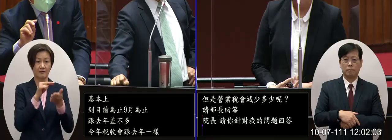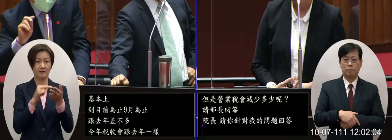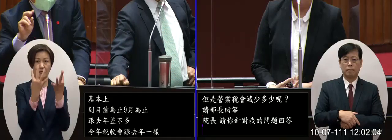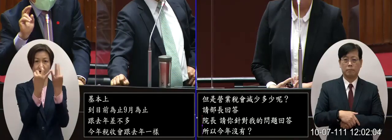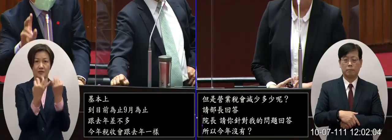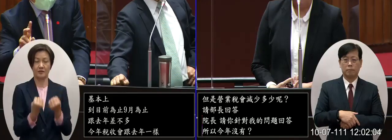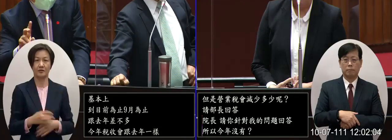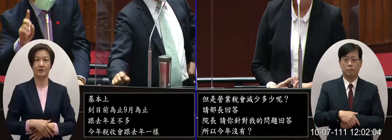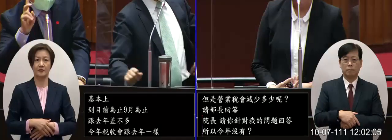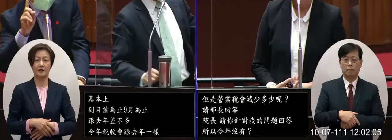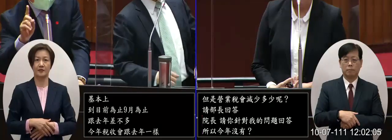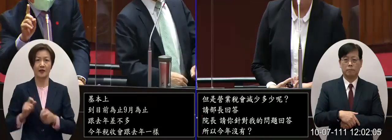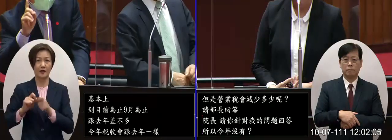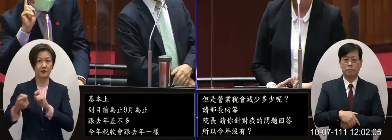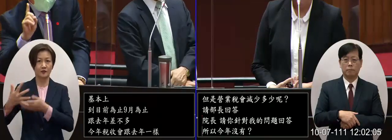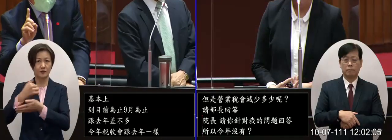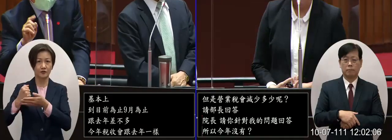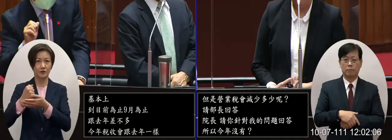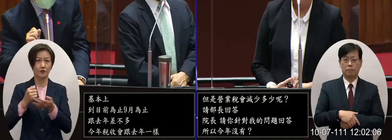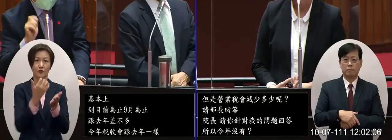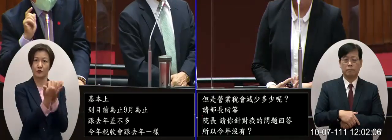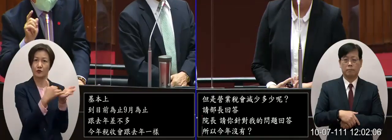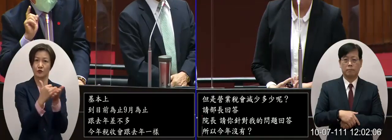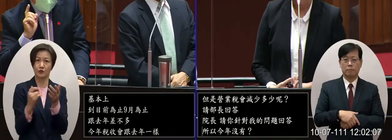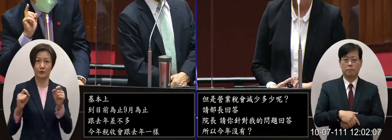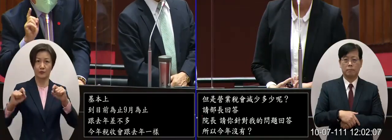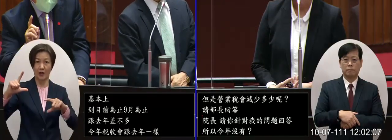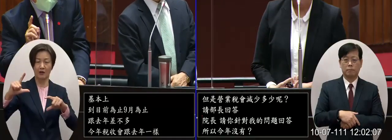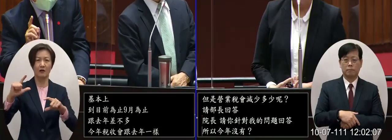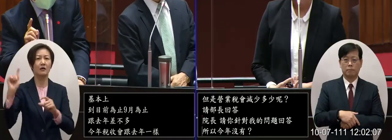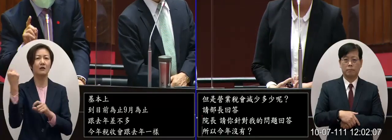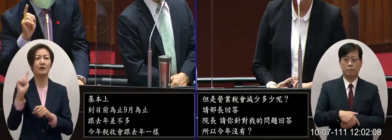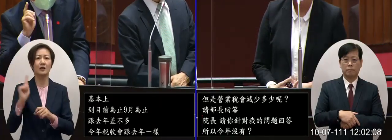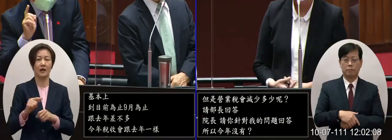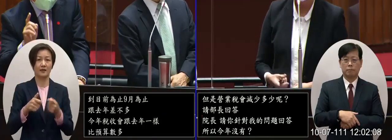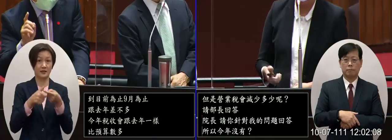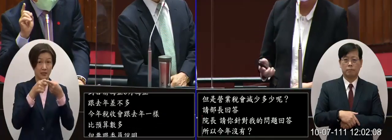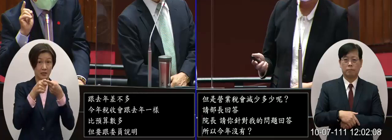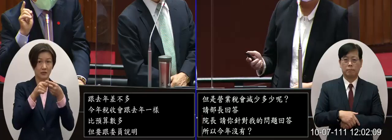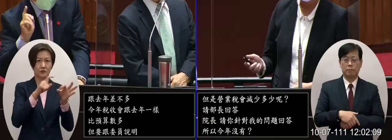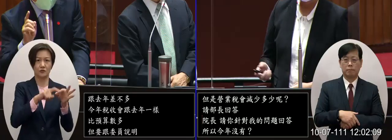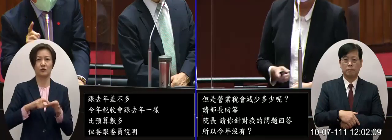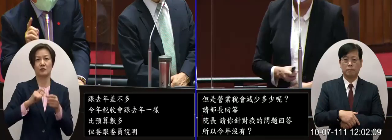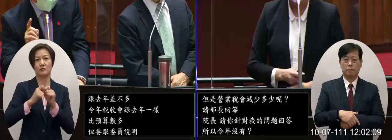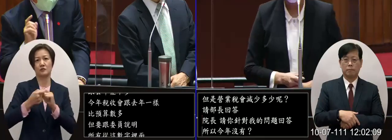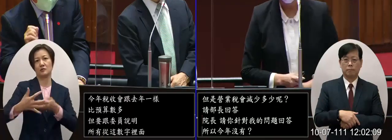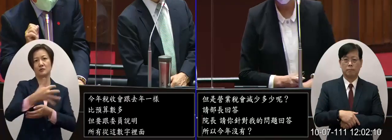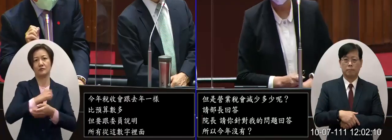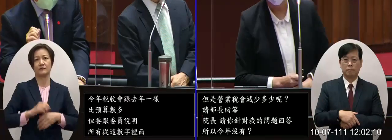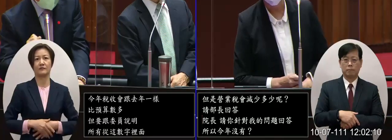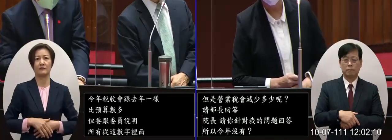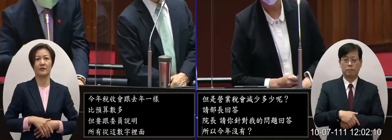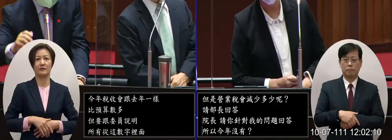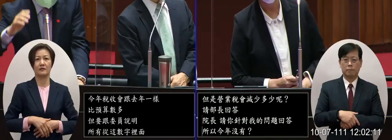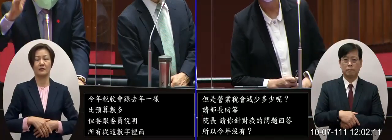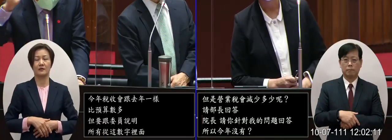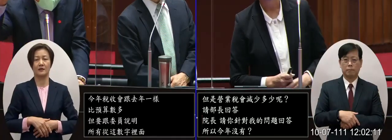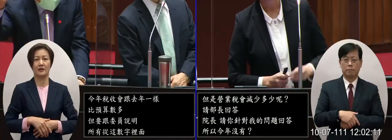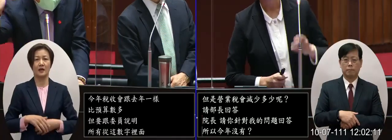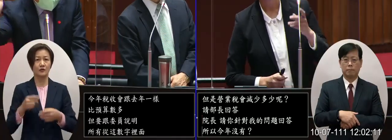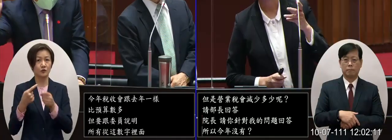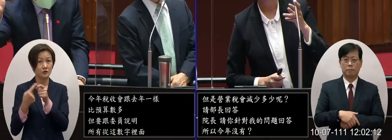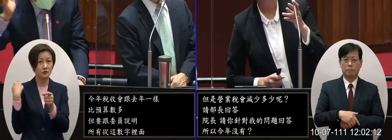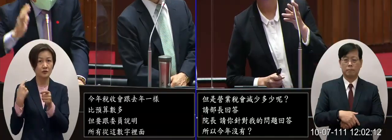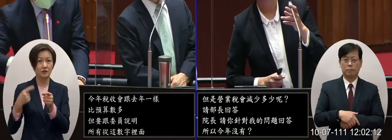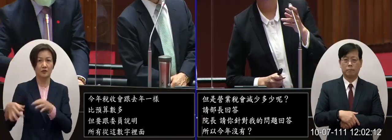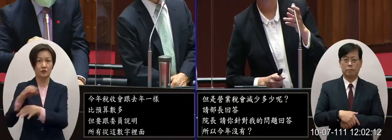收比预算数多的两个原因，第一个营这个所得税、啊、因为所得税是落后申报制，所以去年